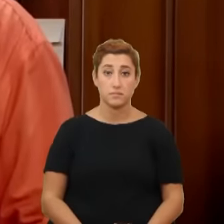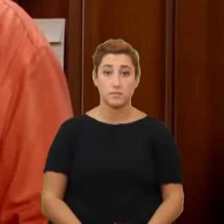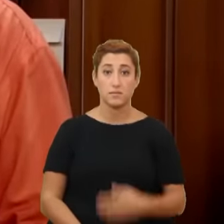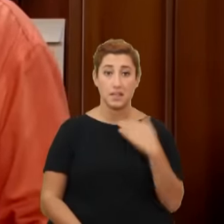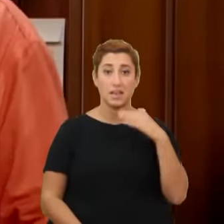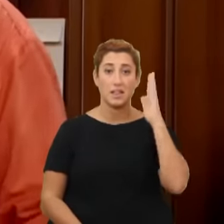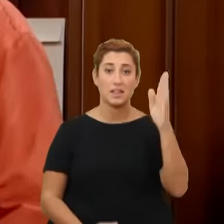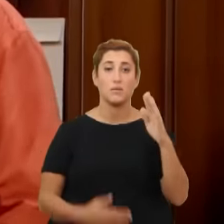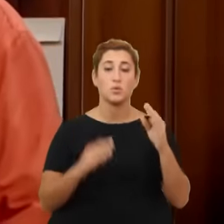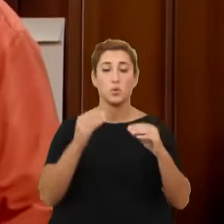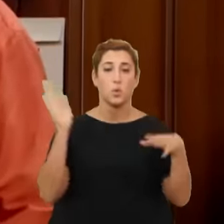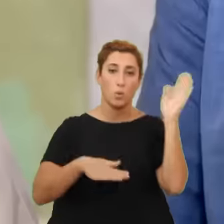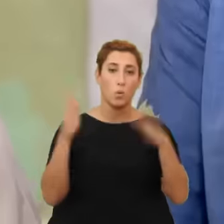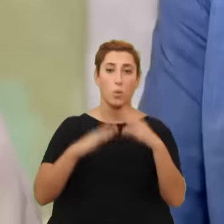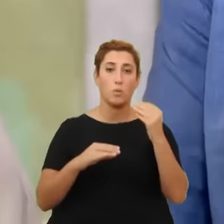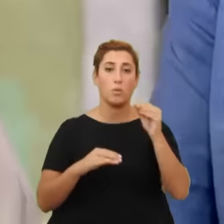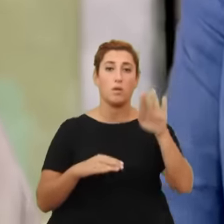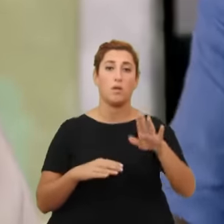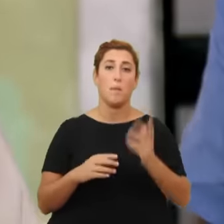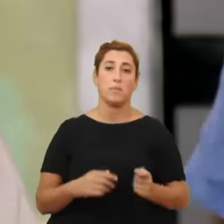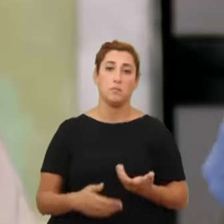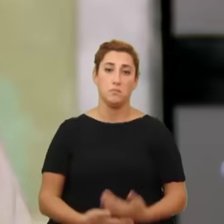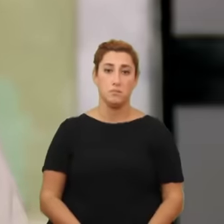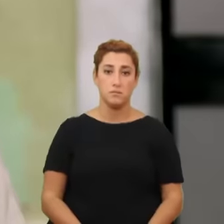Gittim her kadar çocuğa tekme tokat da aldım.